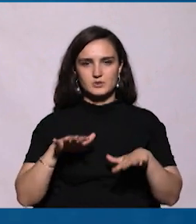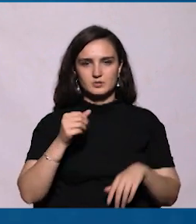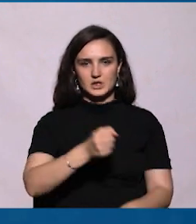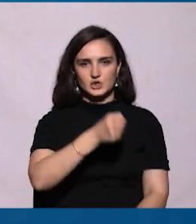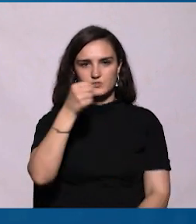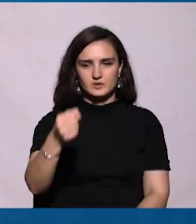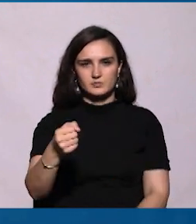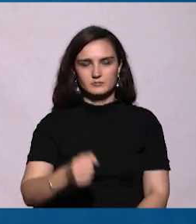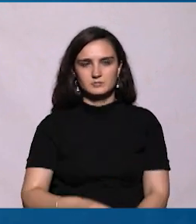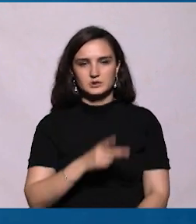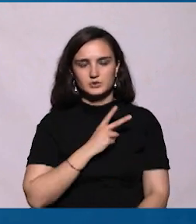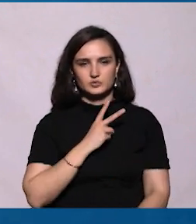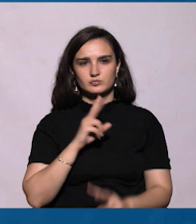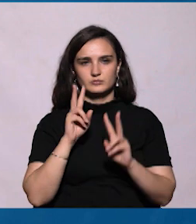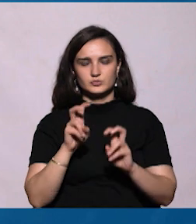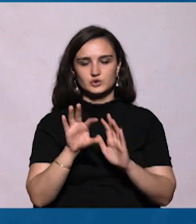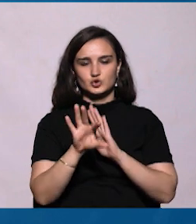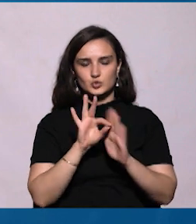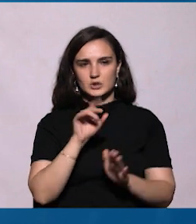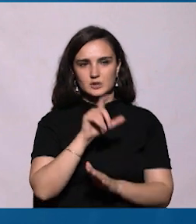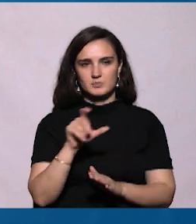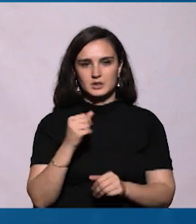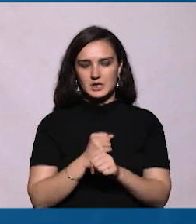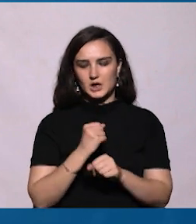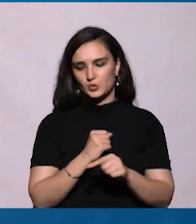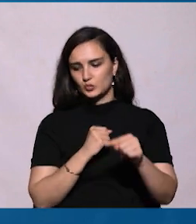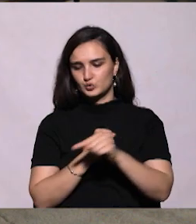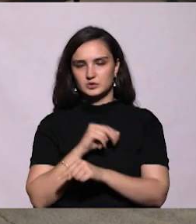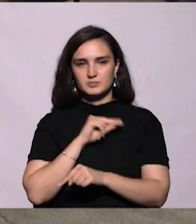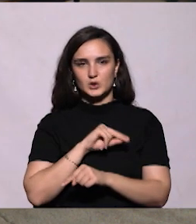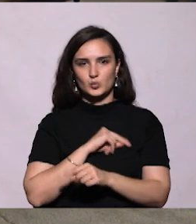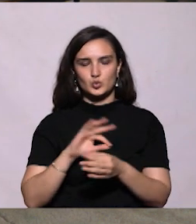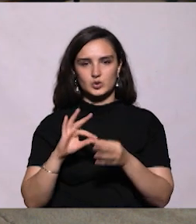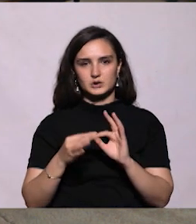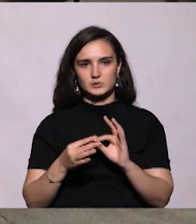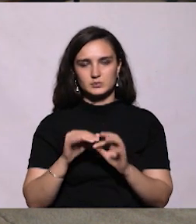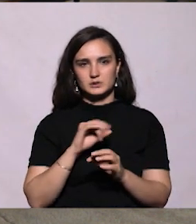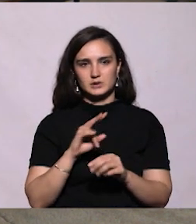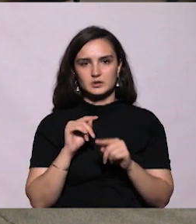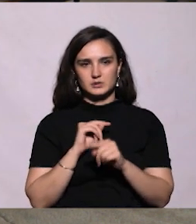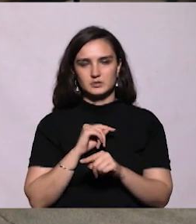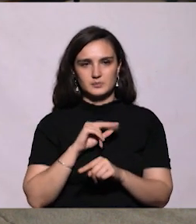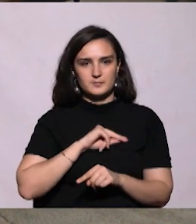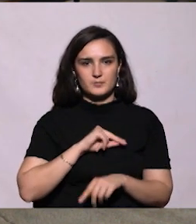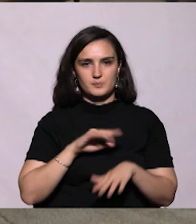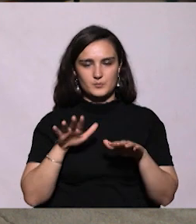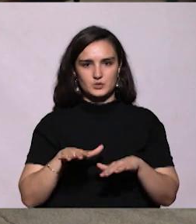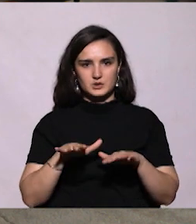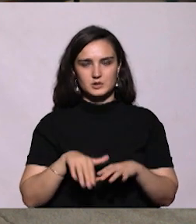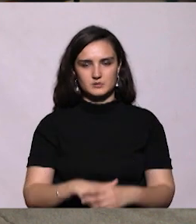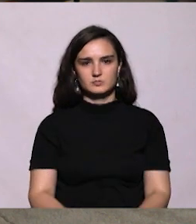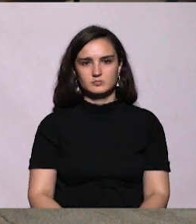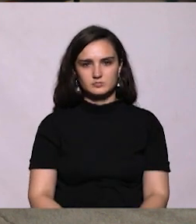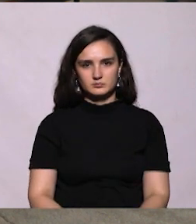დანიშნა. In English, it means to choose someone to do a particular job or for a particular position.